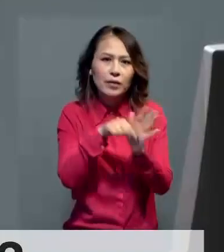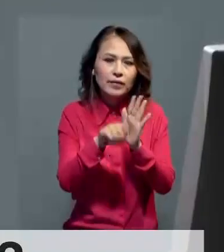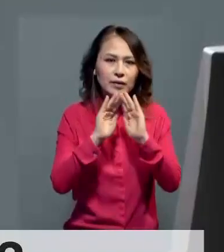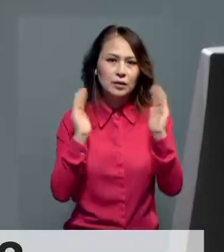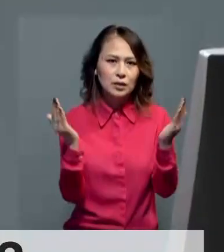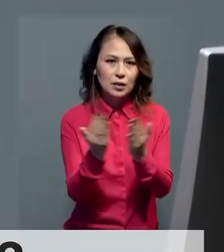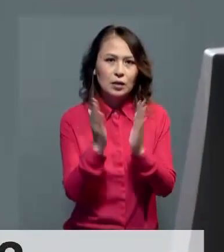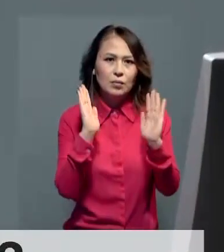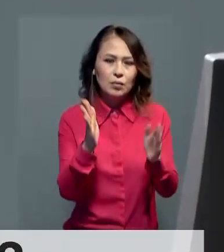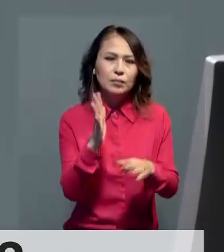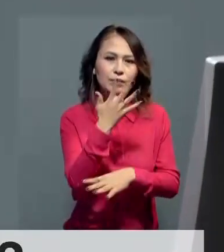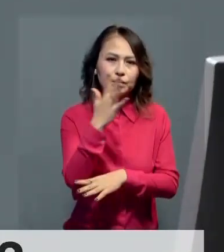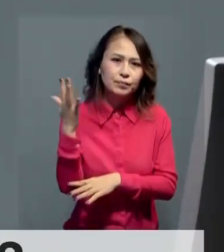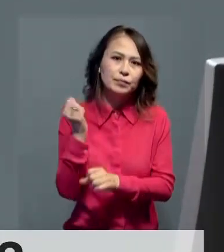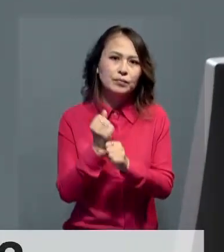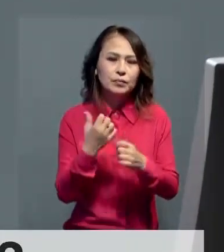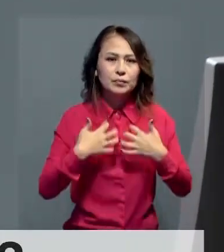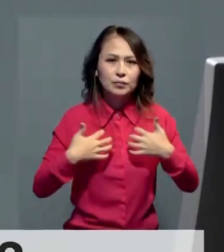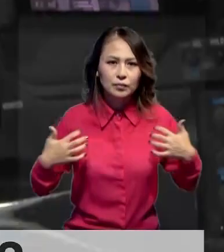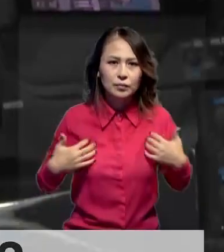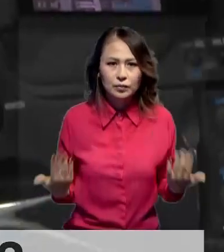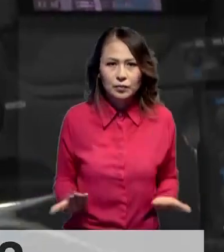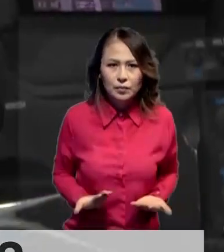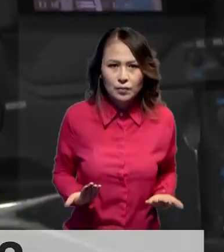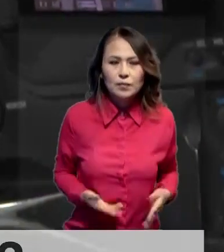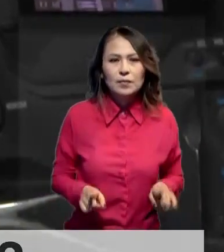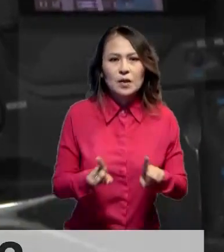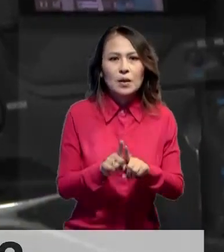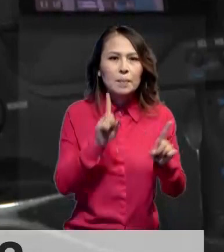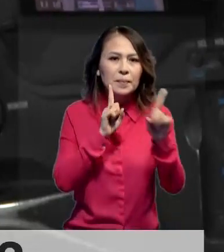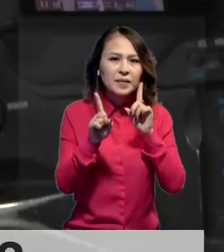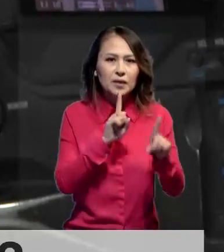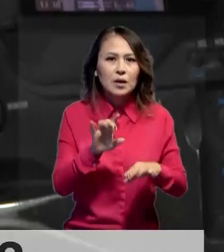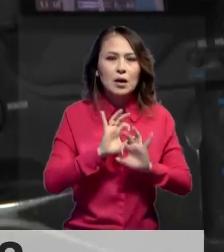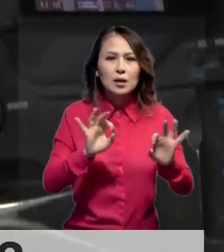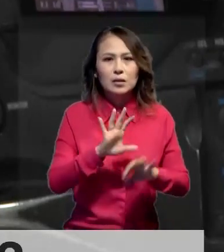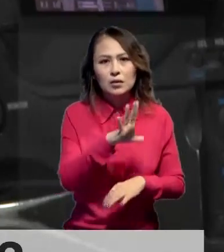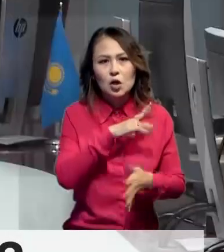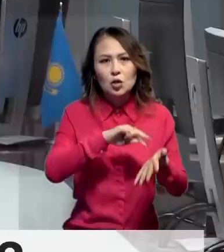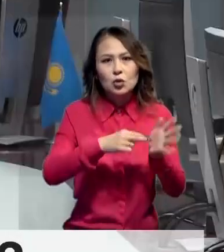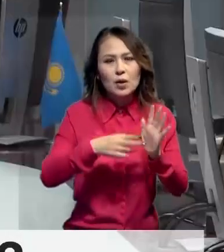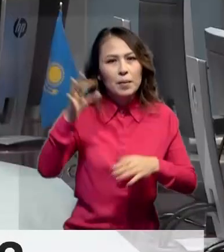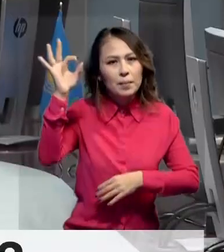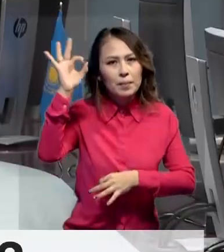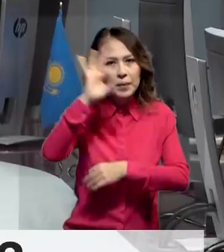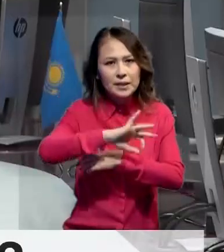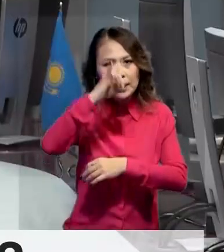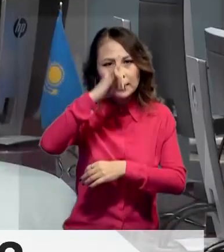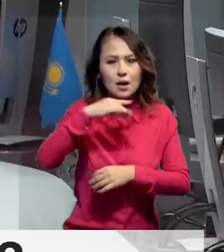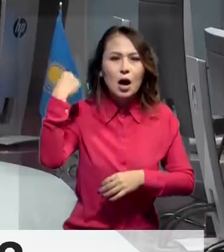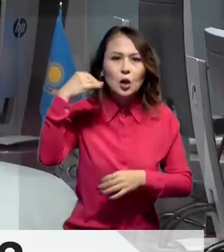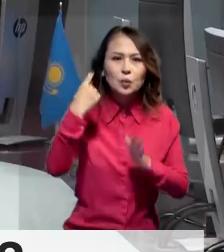ішінде асырайды. Бұл туралы Орман шаруашылығы және жануарлар дүниесі комитетінің баспасөз брифингінде айтылды. Жоба Батыс